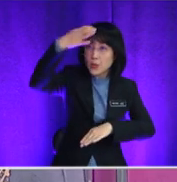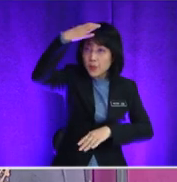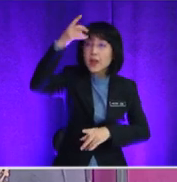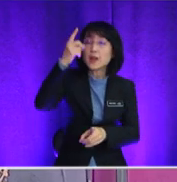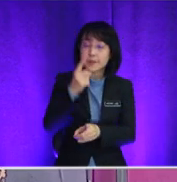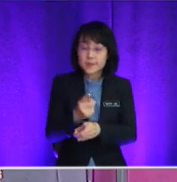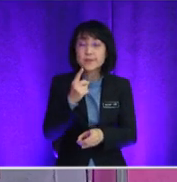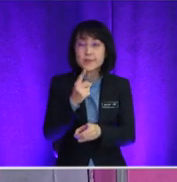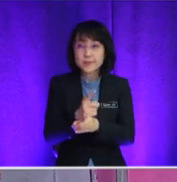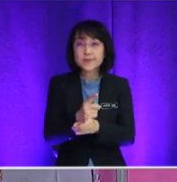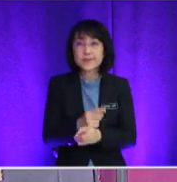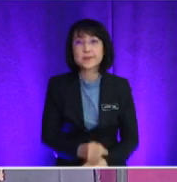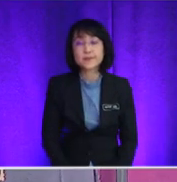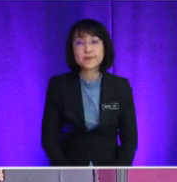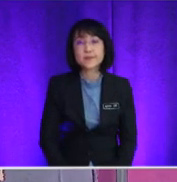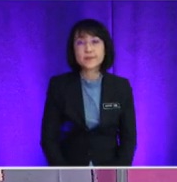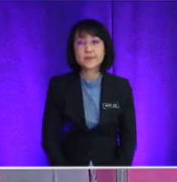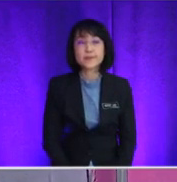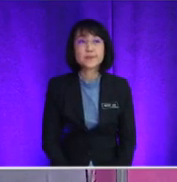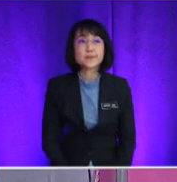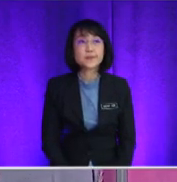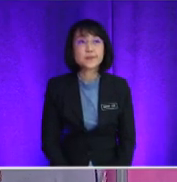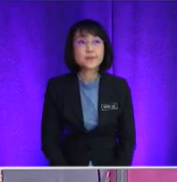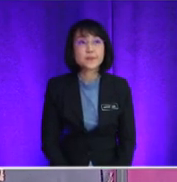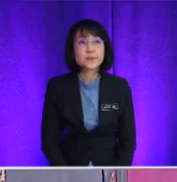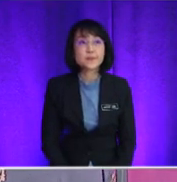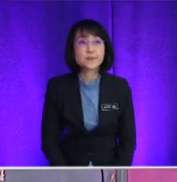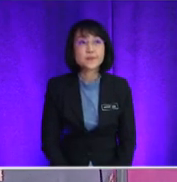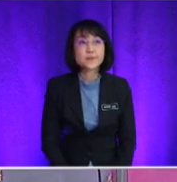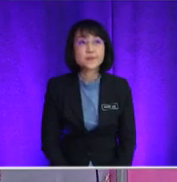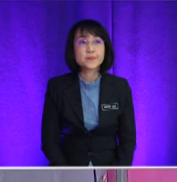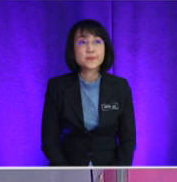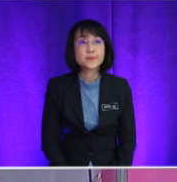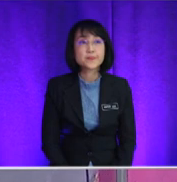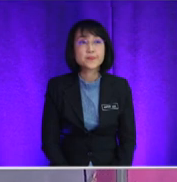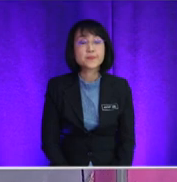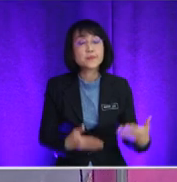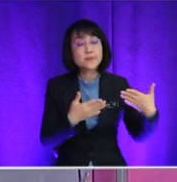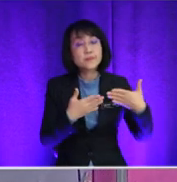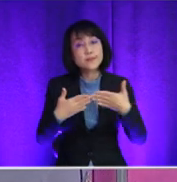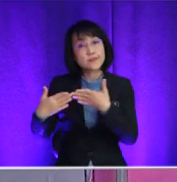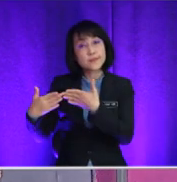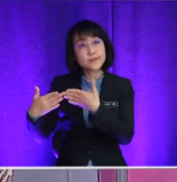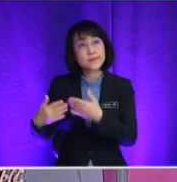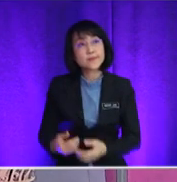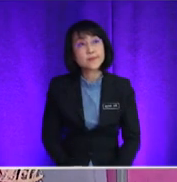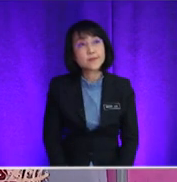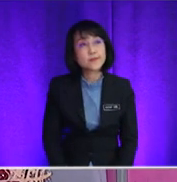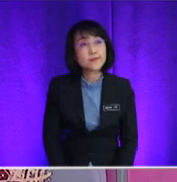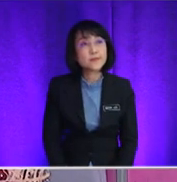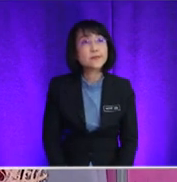pelakunya pencemaran makanannya rambut masuk makanan Oke seterusnya Jelaskan